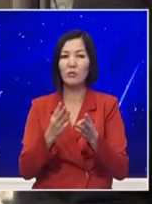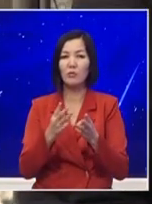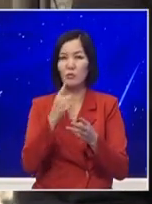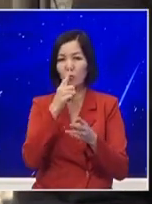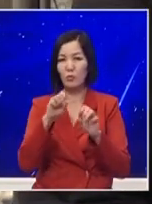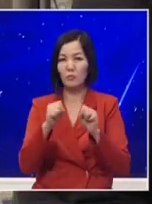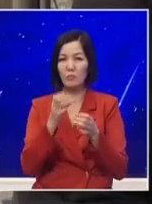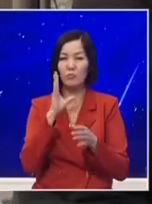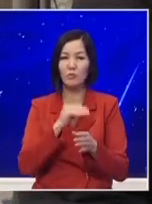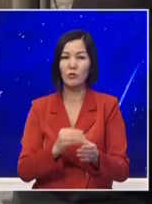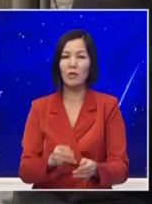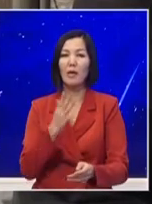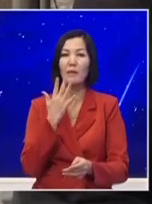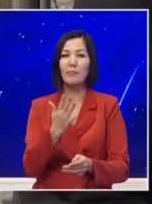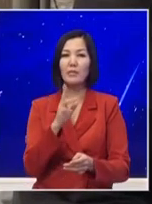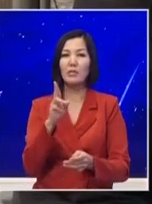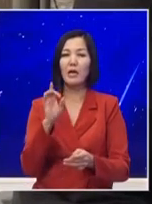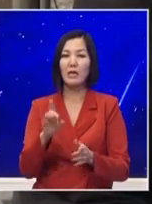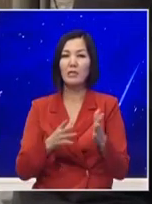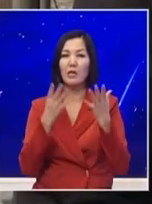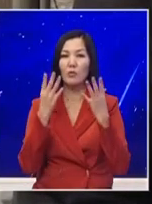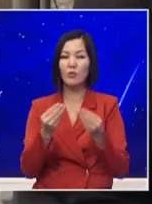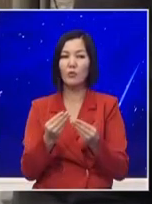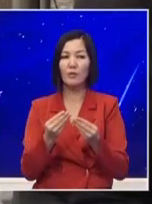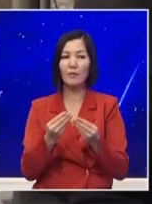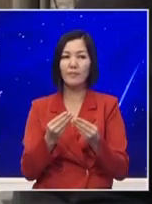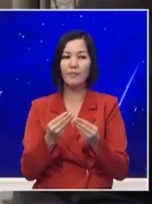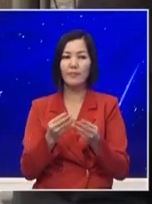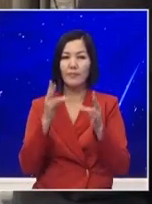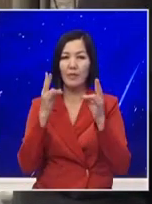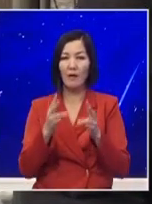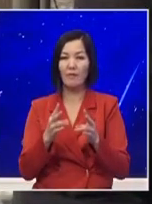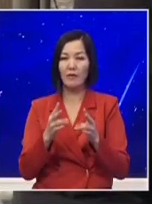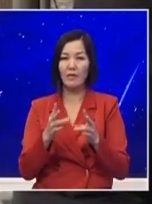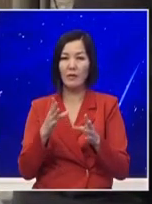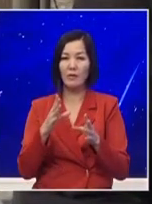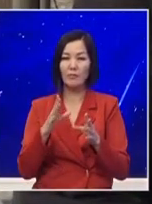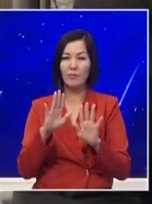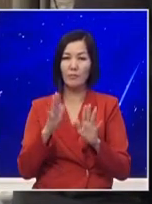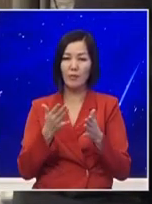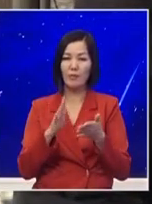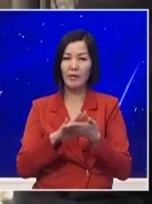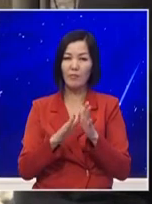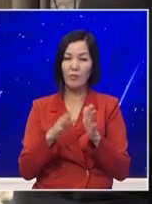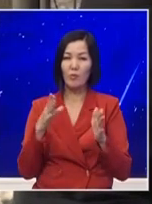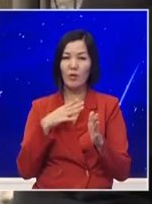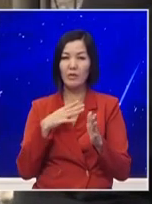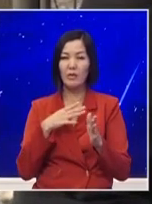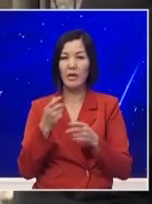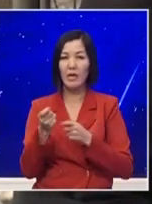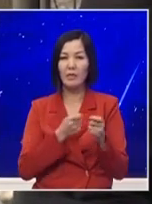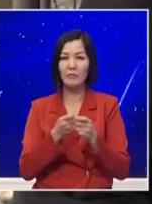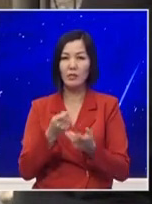5 қаңтар күні бұл жерде бір кішкене бір авария болған болатын. Неғұрлым ауданы әкімшілігінің көмегімен